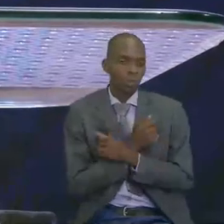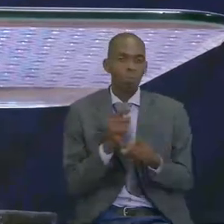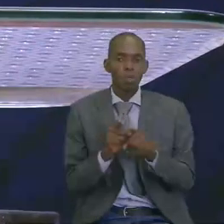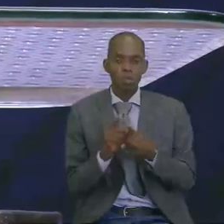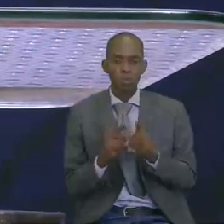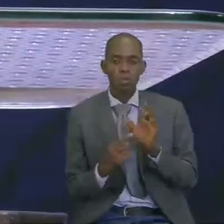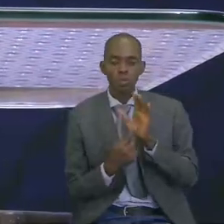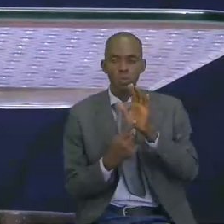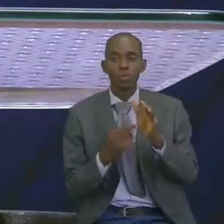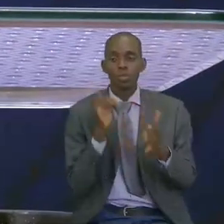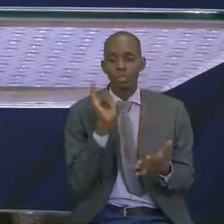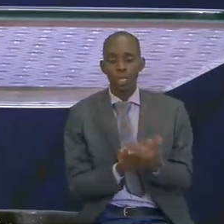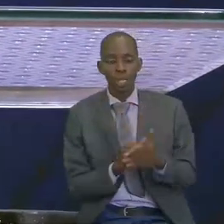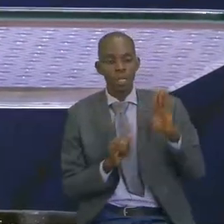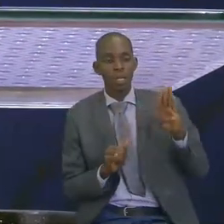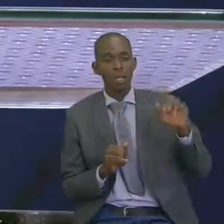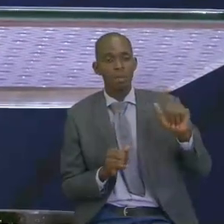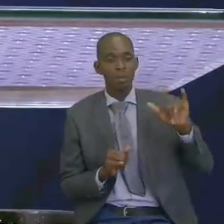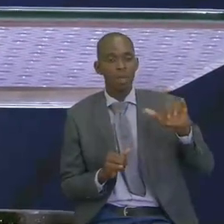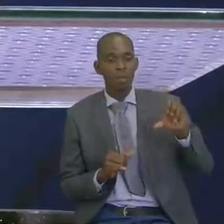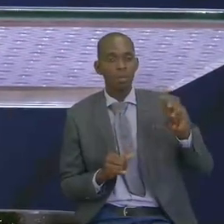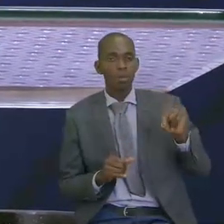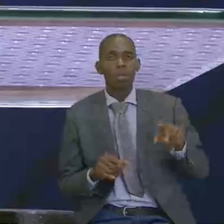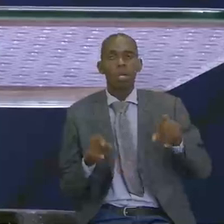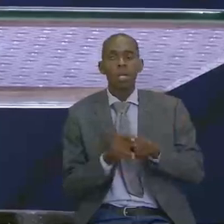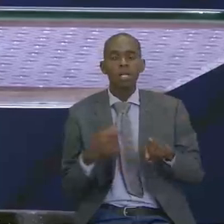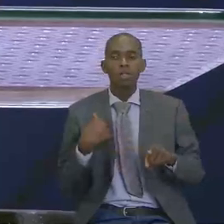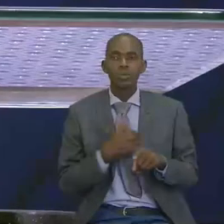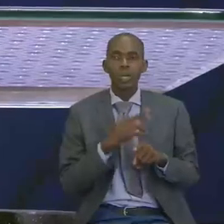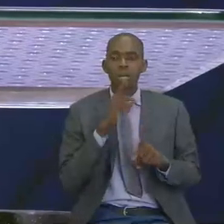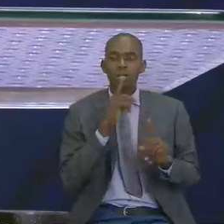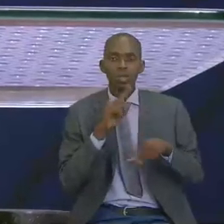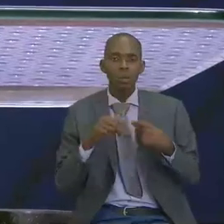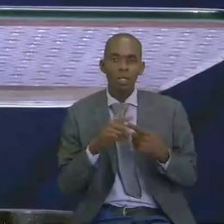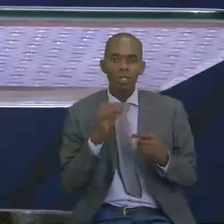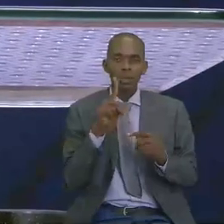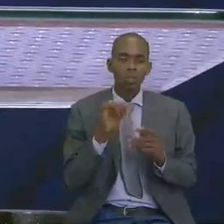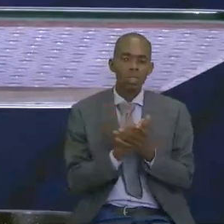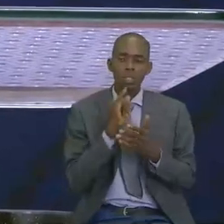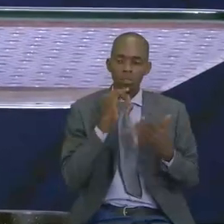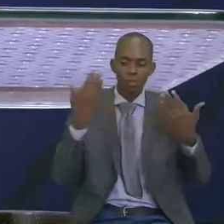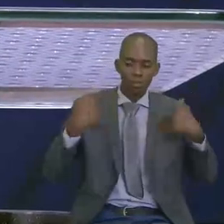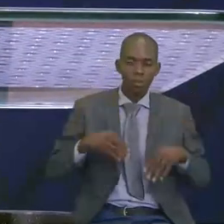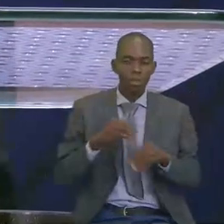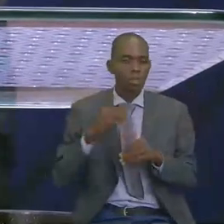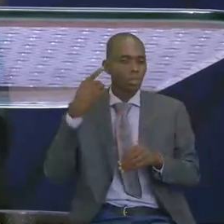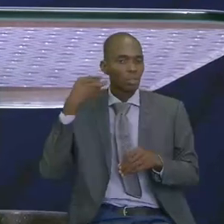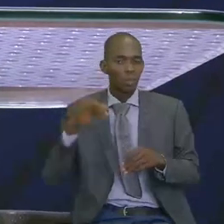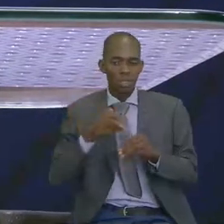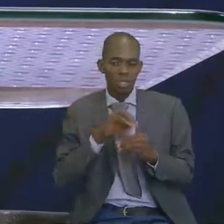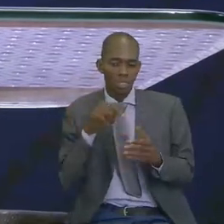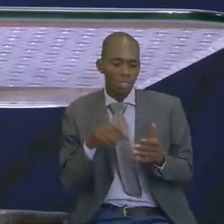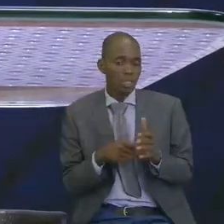que Babylone, comme on pense à celle qui s'est habillée en or dans cette révélation, que